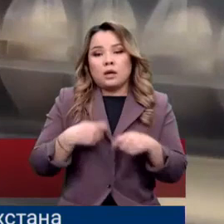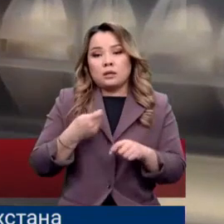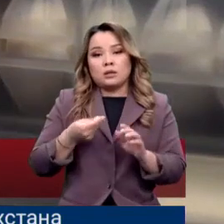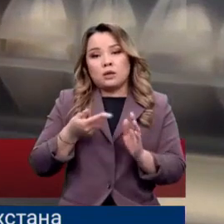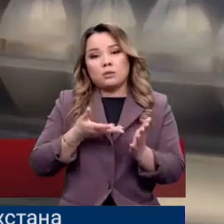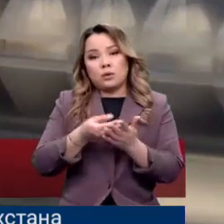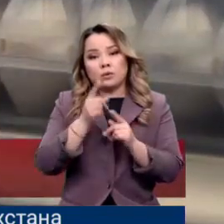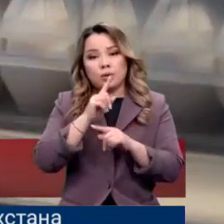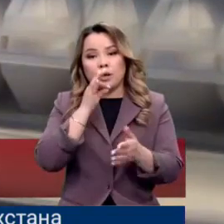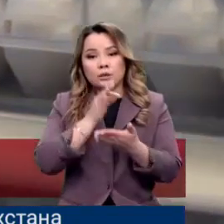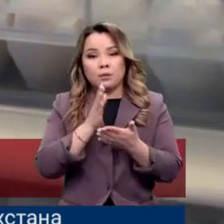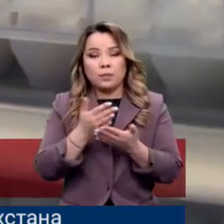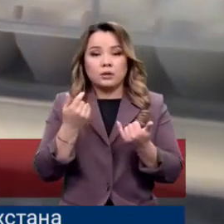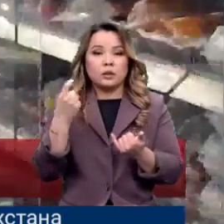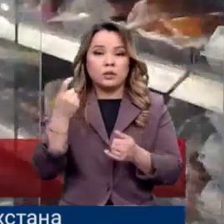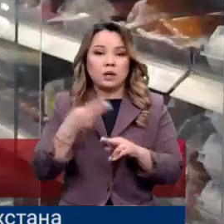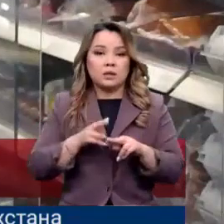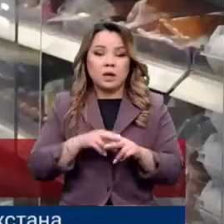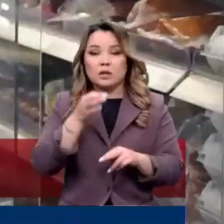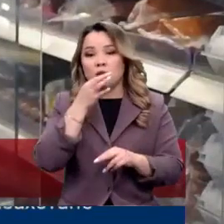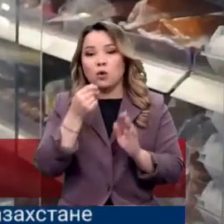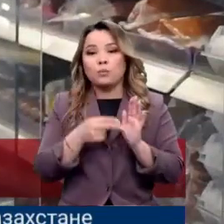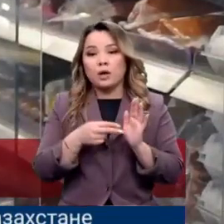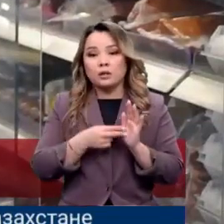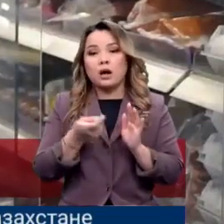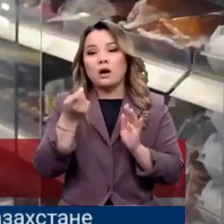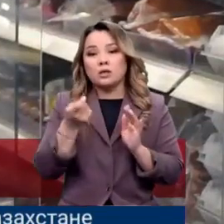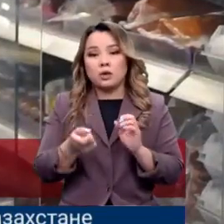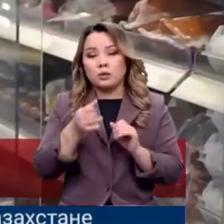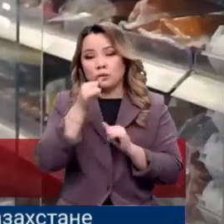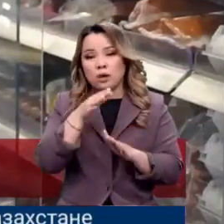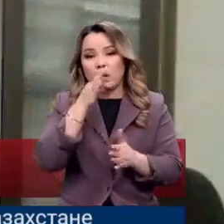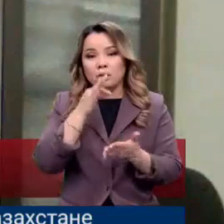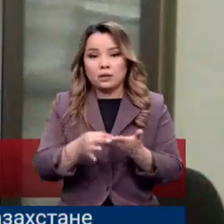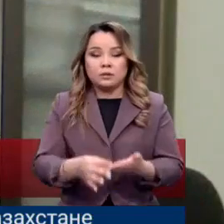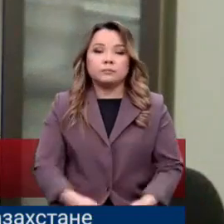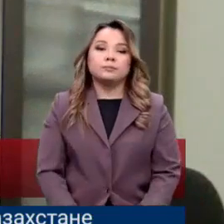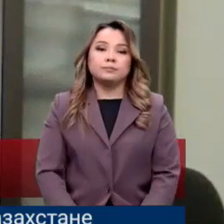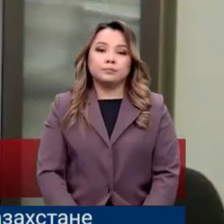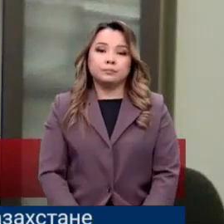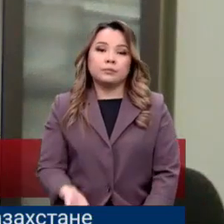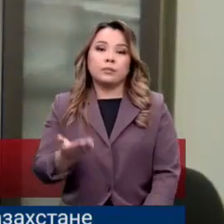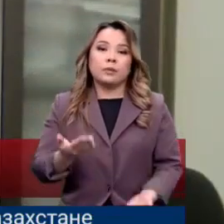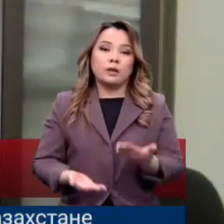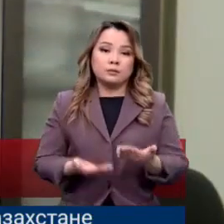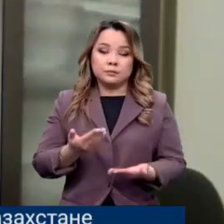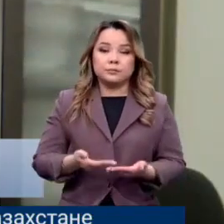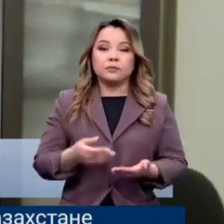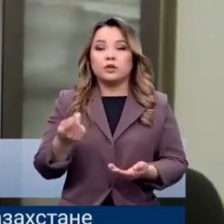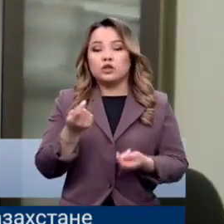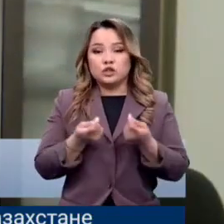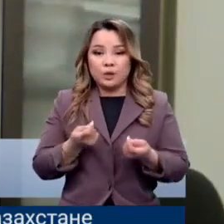жаппайды деп отыр. Яғни бұл шарадан соң да жұмыртқа бағасы арзандайды деуге келмейді. Айтып отырмын ғой, если жем арзан